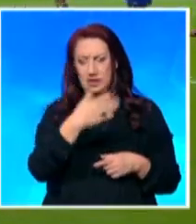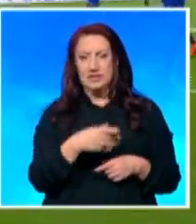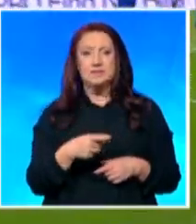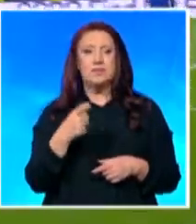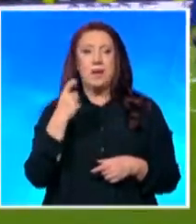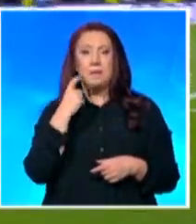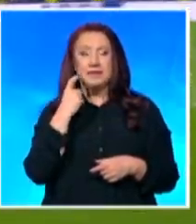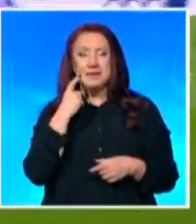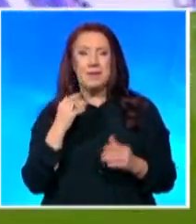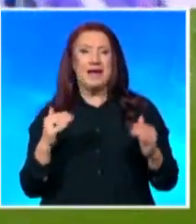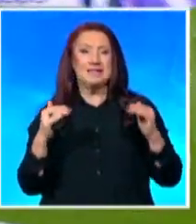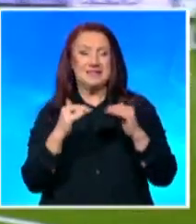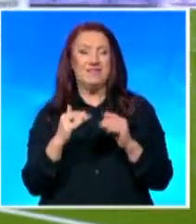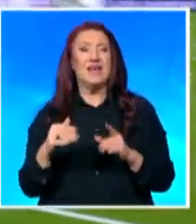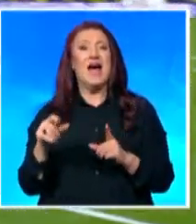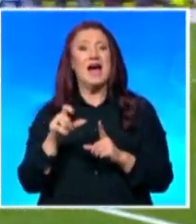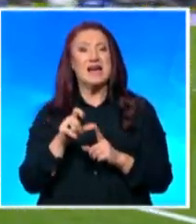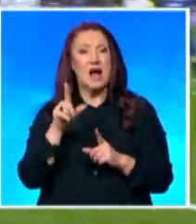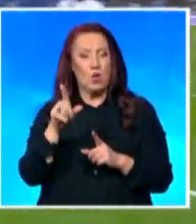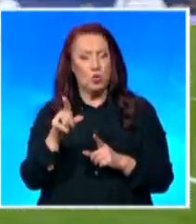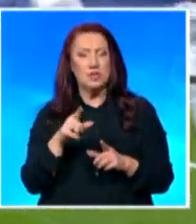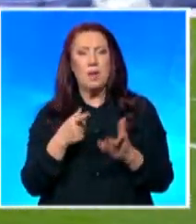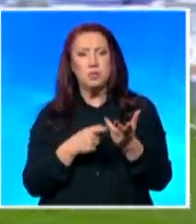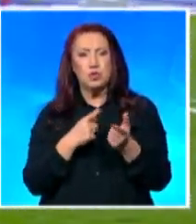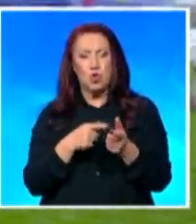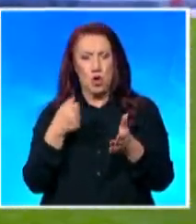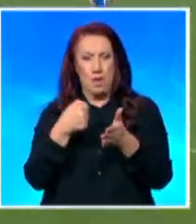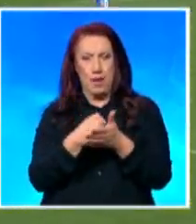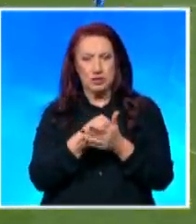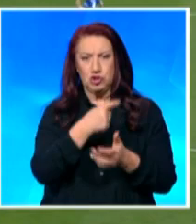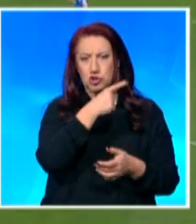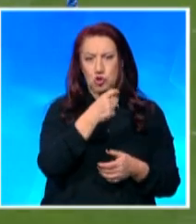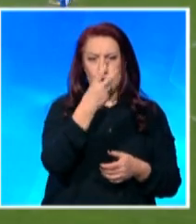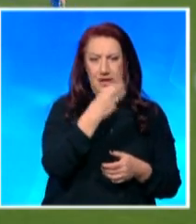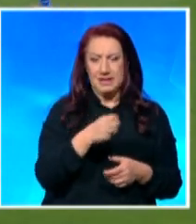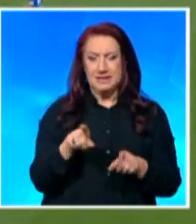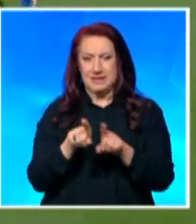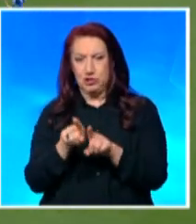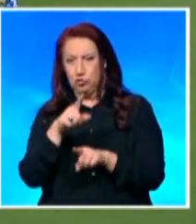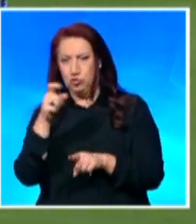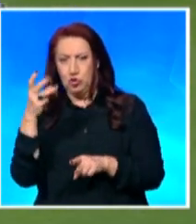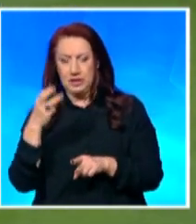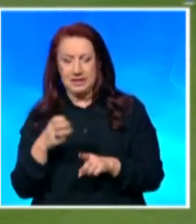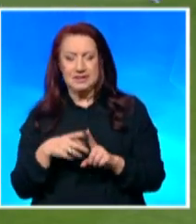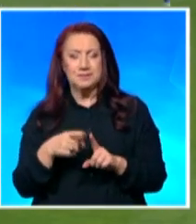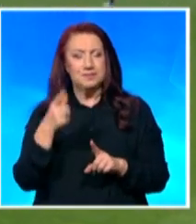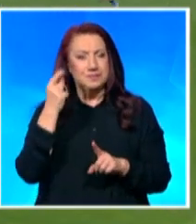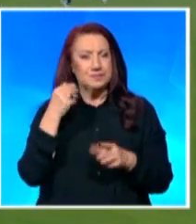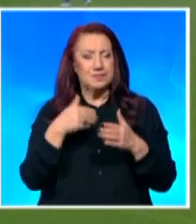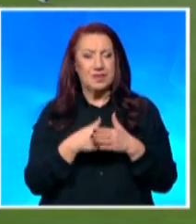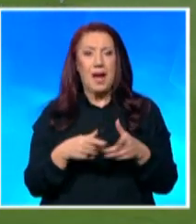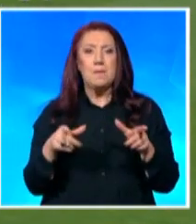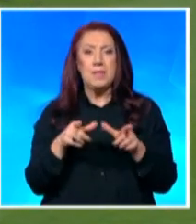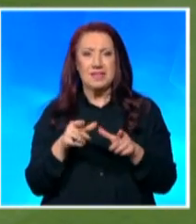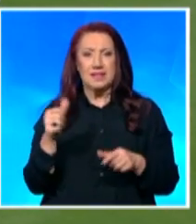по мачове за Реал в турнира. Двамата имат по 130. В другия сблъсък от снощи Милан се наложи над Наполи с 1 на